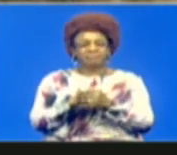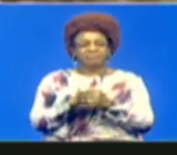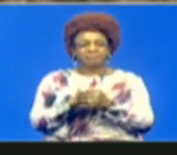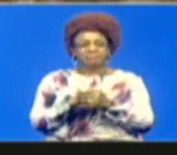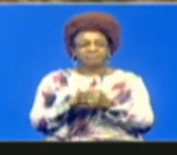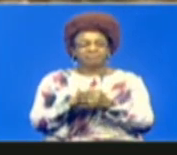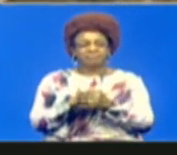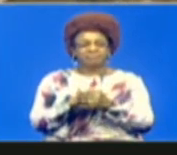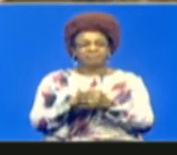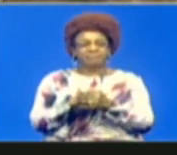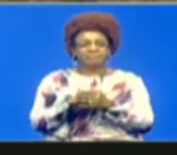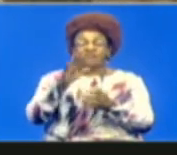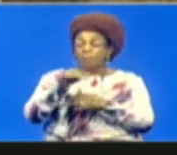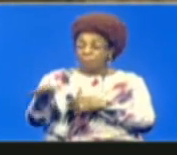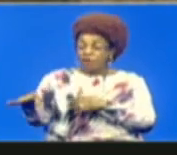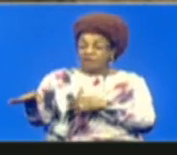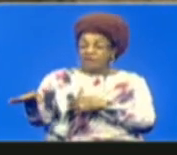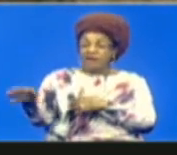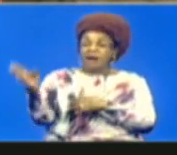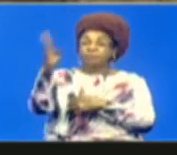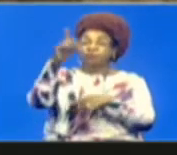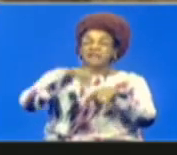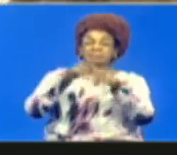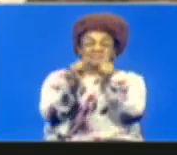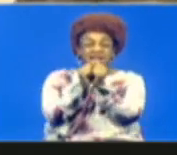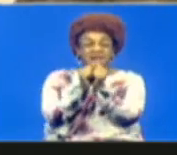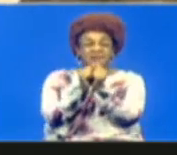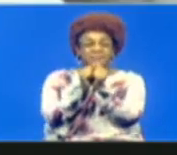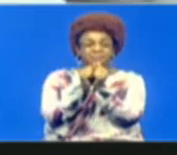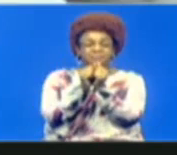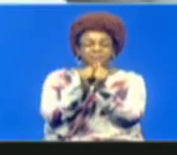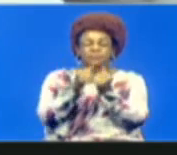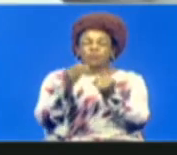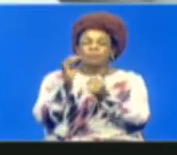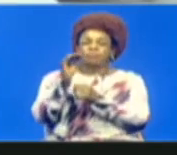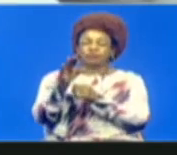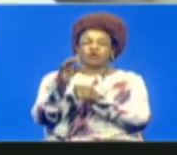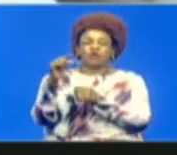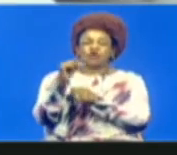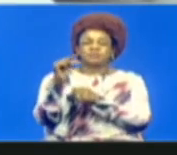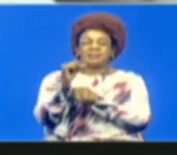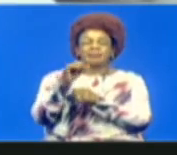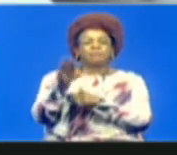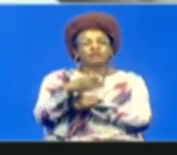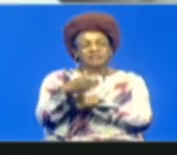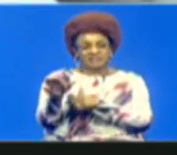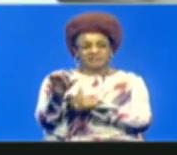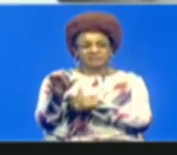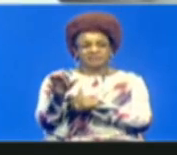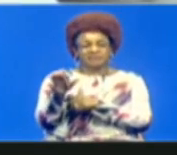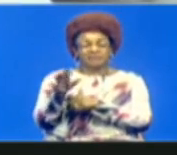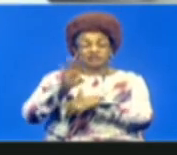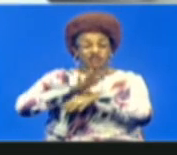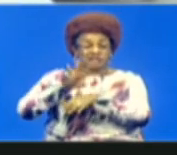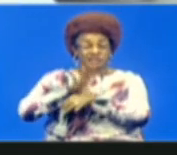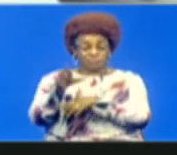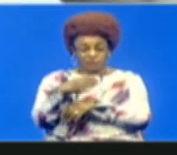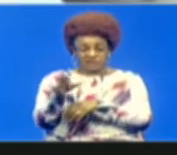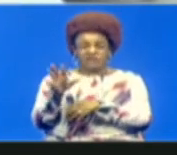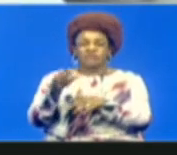Okay, morning kutoka asubuhi mpaka saa 4. Tuna nini? Tunapigia gospel. Kutoka asubuhi mpaka saa 4. Kutoka saa 4 mpaka saa